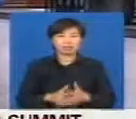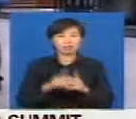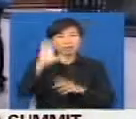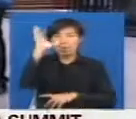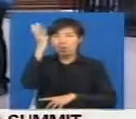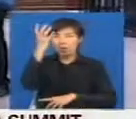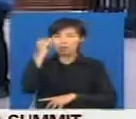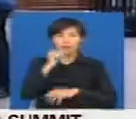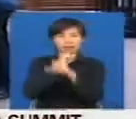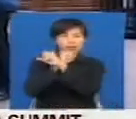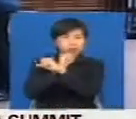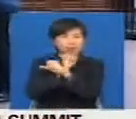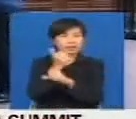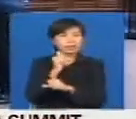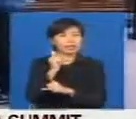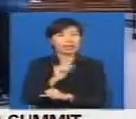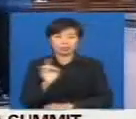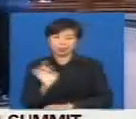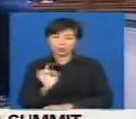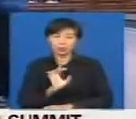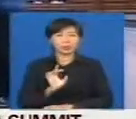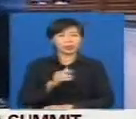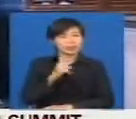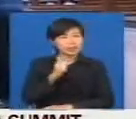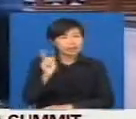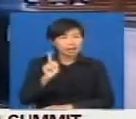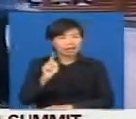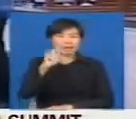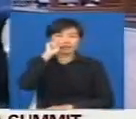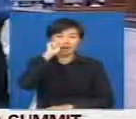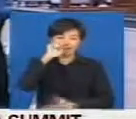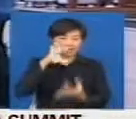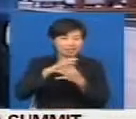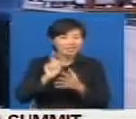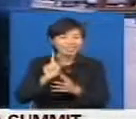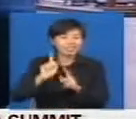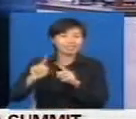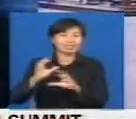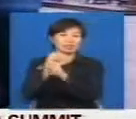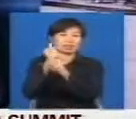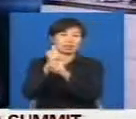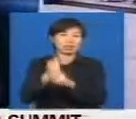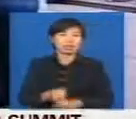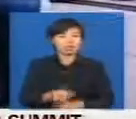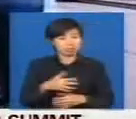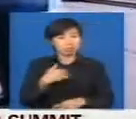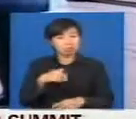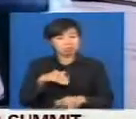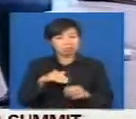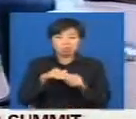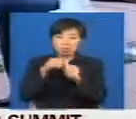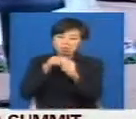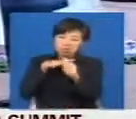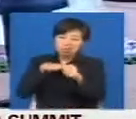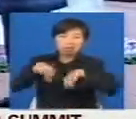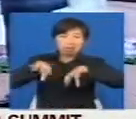ฮะโดยบทบาทของน้ำ ครับครับนอกจากนี้ในวันที่ผู้นำมาจะมีกิจกรรมก็คือการแสดงที่มี